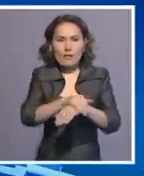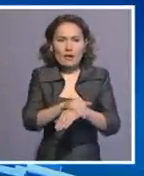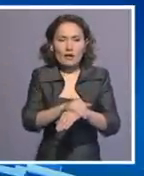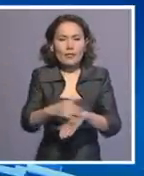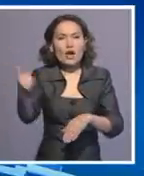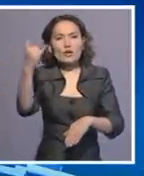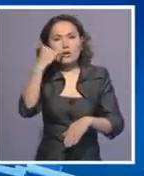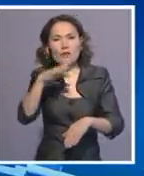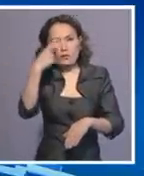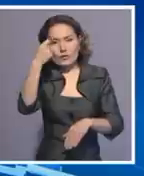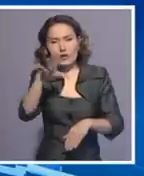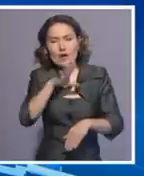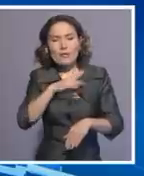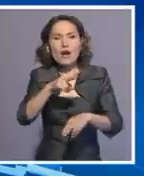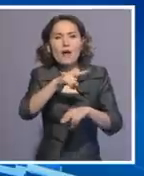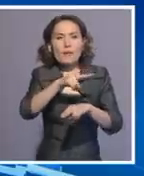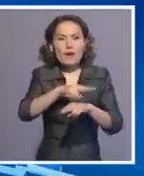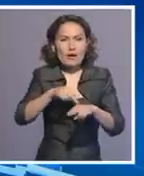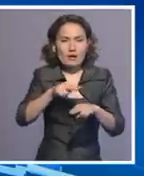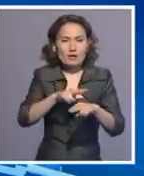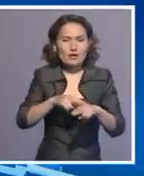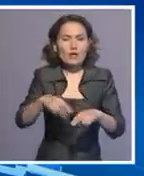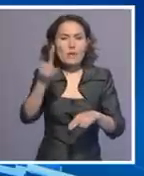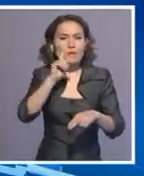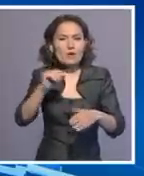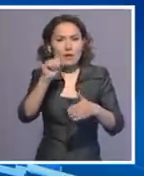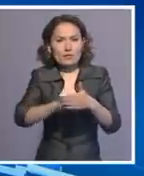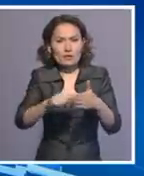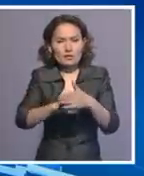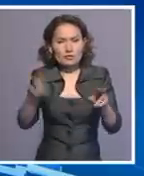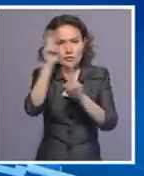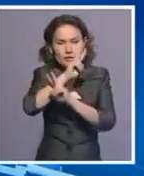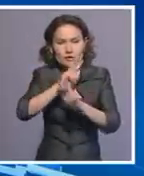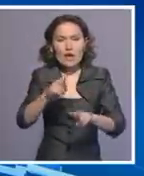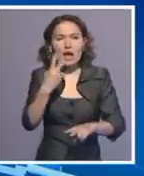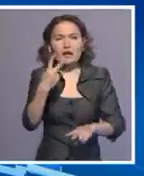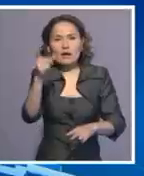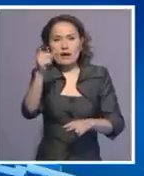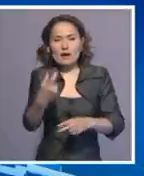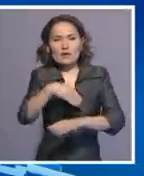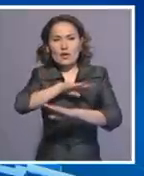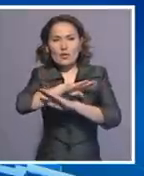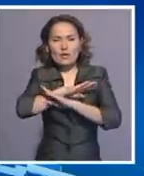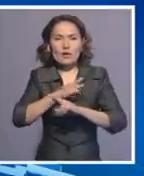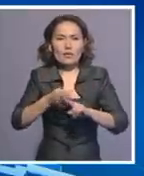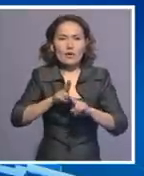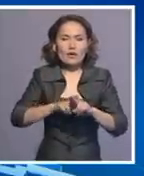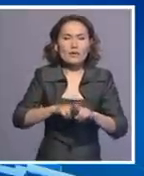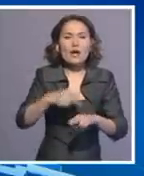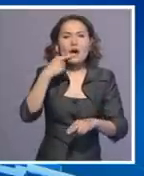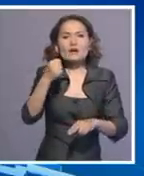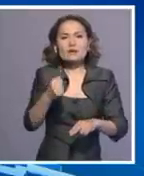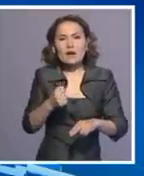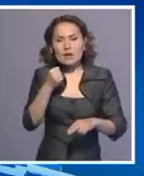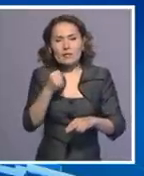табылды. Бұл туралы полицейлер әзірге жағашатын емес. Көршілердің айтуынша, бұл пәтерде келісімшарт бойынша отан алдындағы борышын